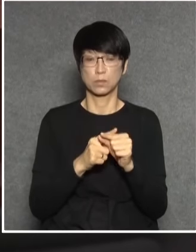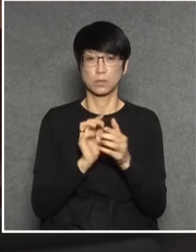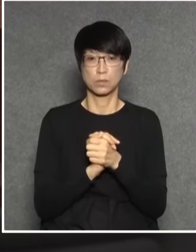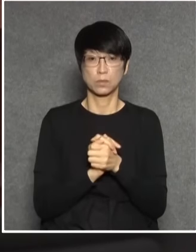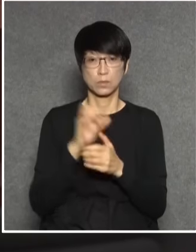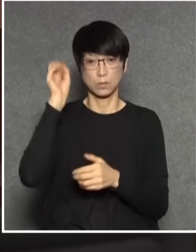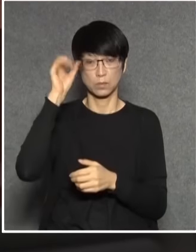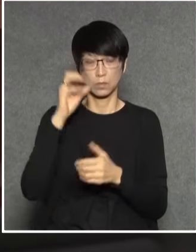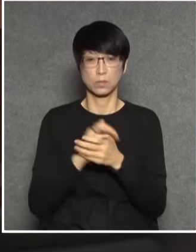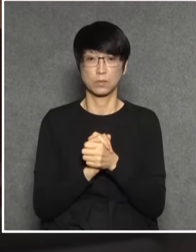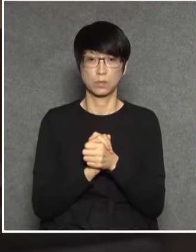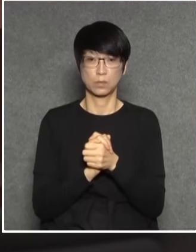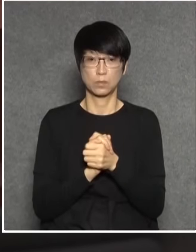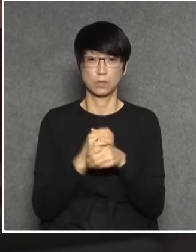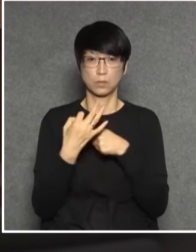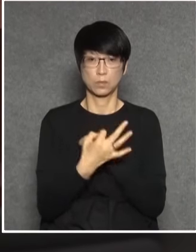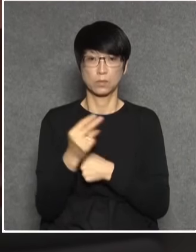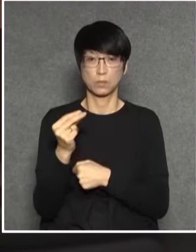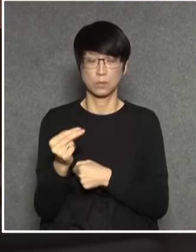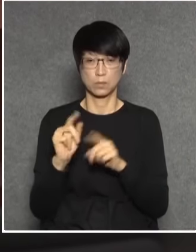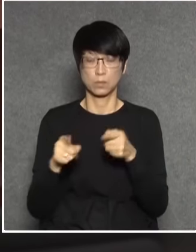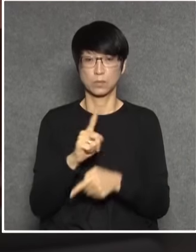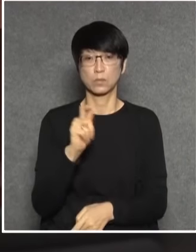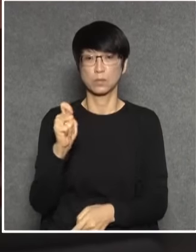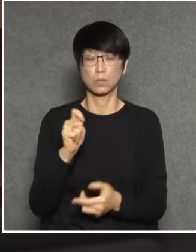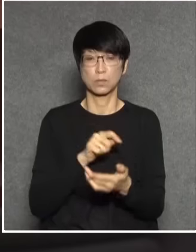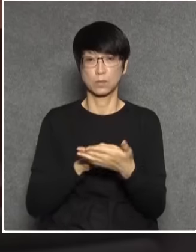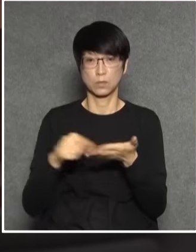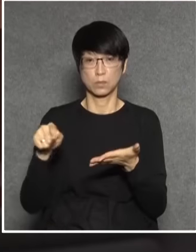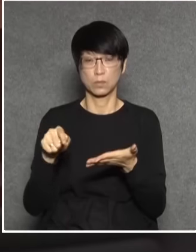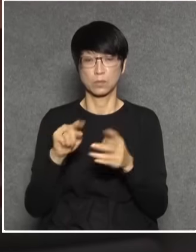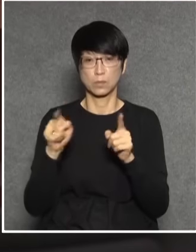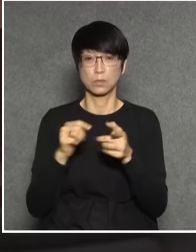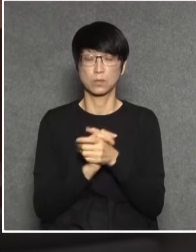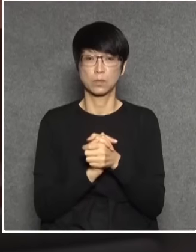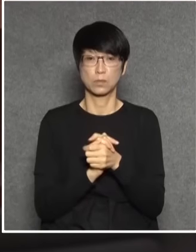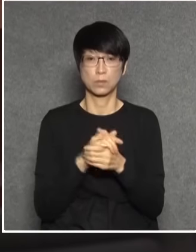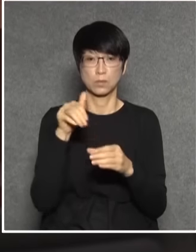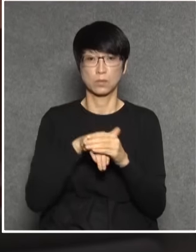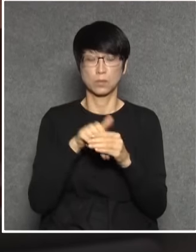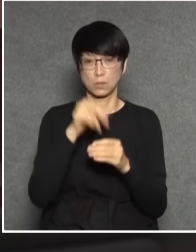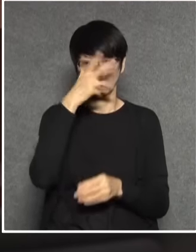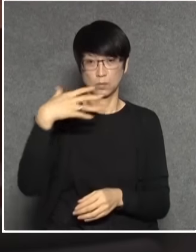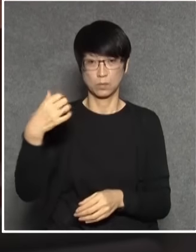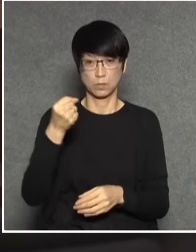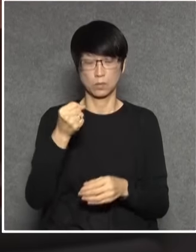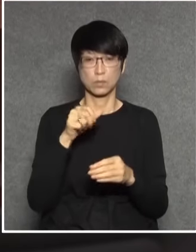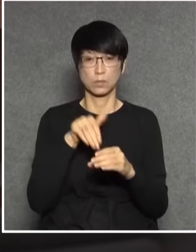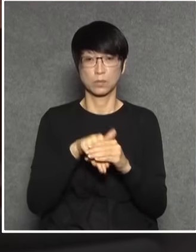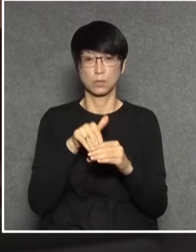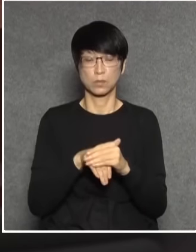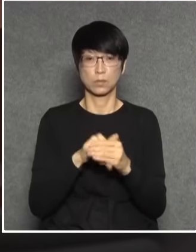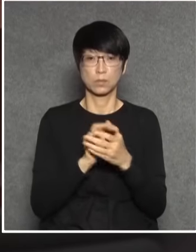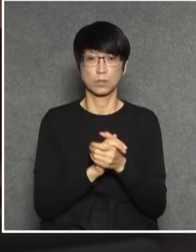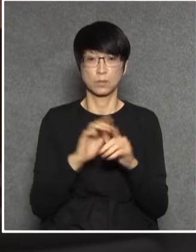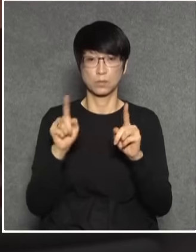建議的第37(1)A 條中刪去引號，就為選出行政長官而舉行的選舉而言刪